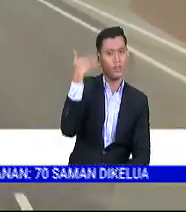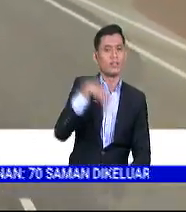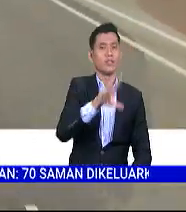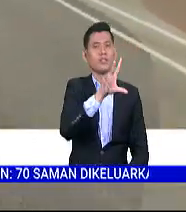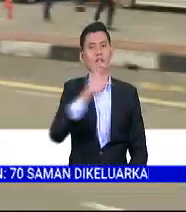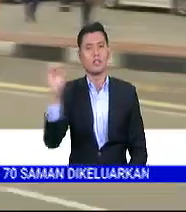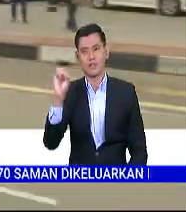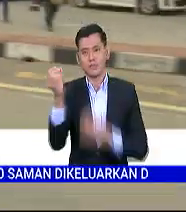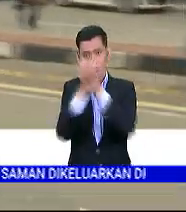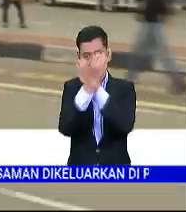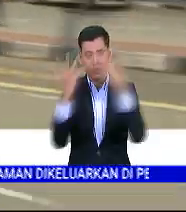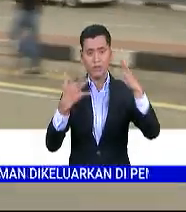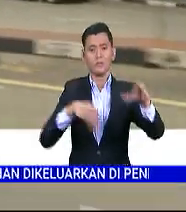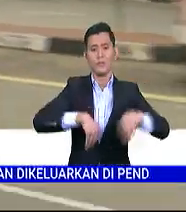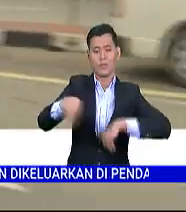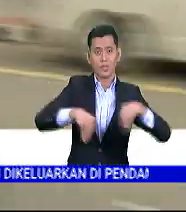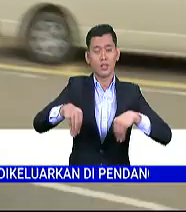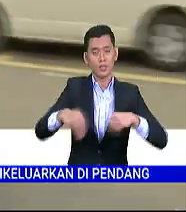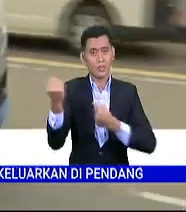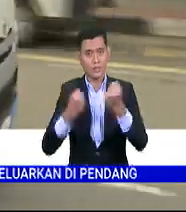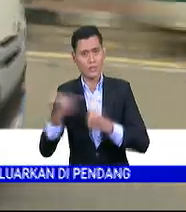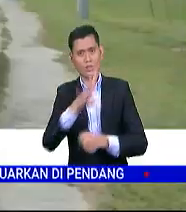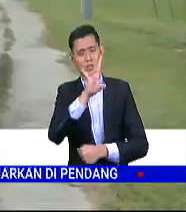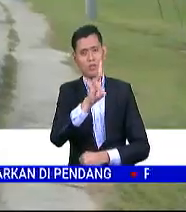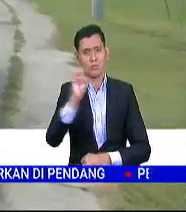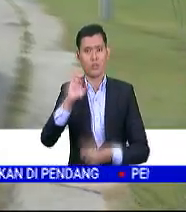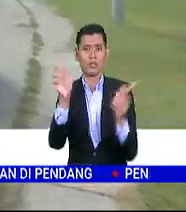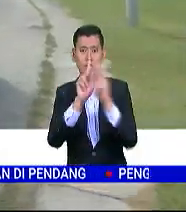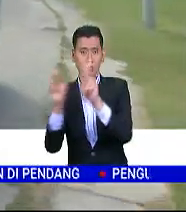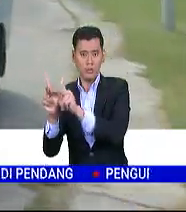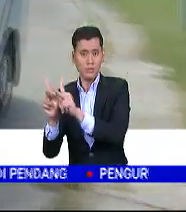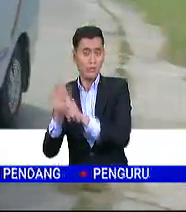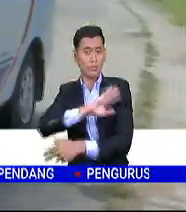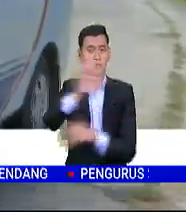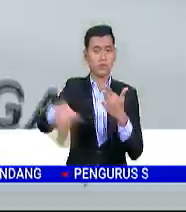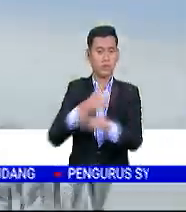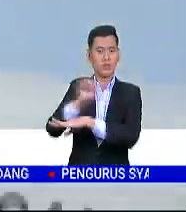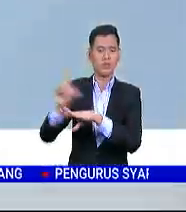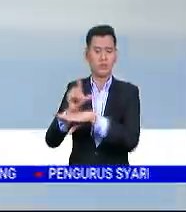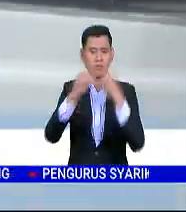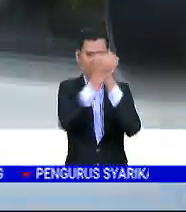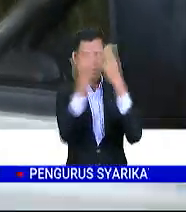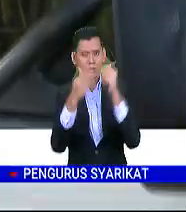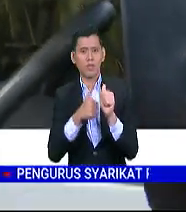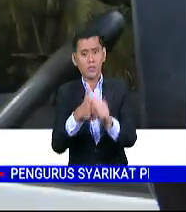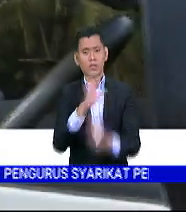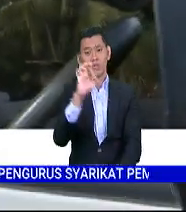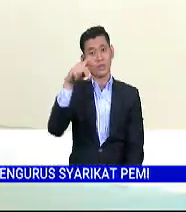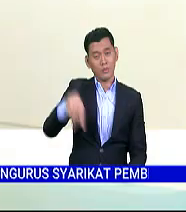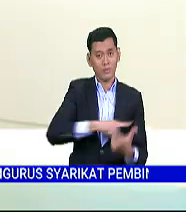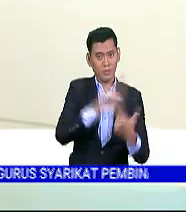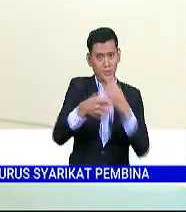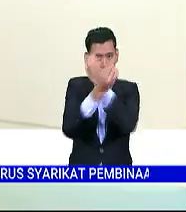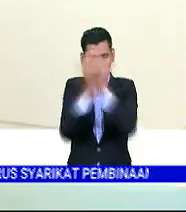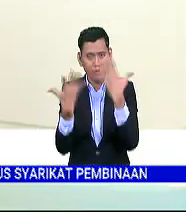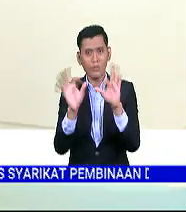Wheels dilaksanakan di 27 kampung dan sekitar bandar Labuan. Antaranya, hebahan pematuhan prosedur operasi standard,